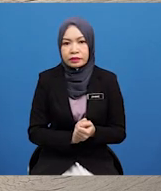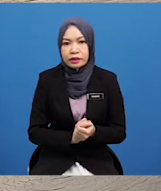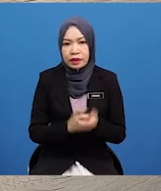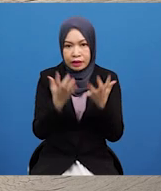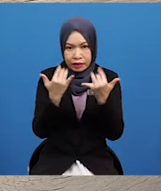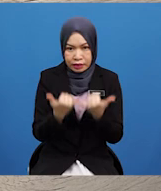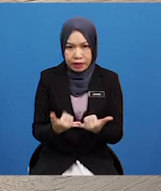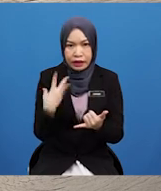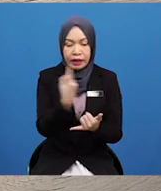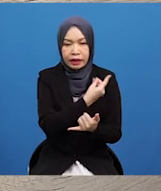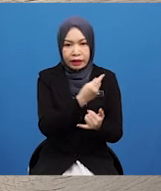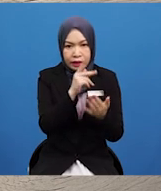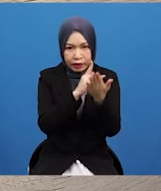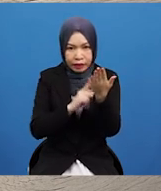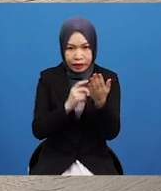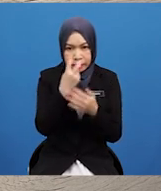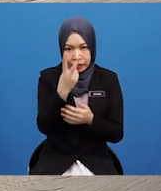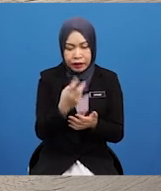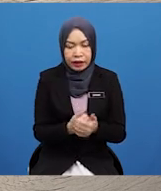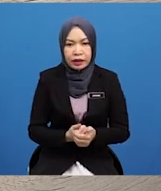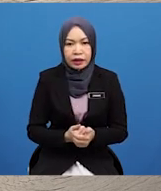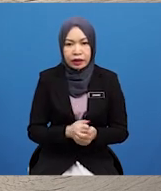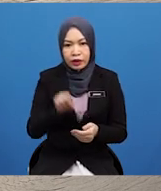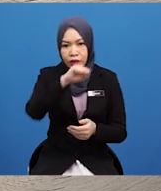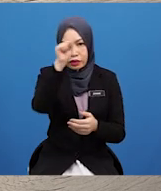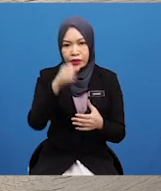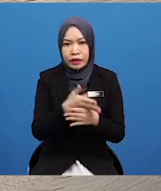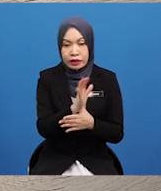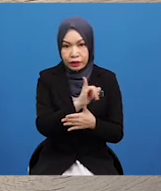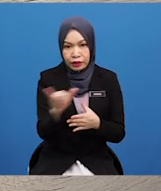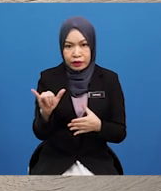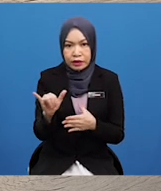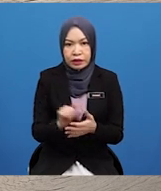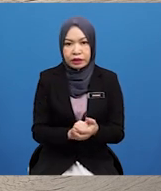Sekarang kita kaji bentuk soalan seterusnya, iaitu soalan struktur.